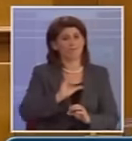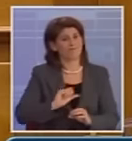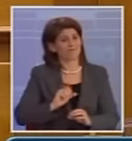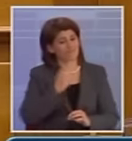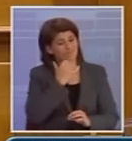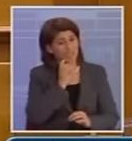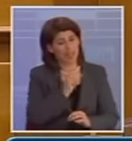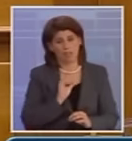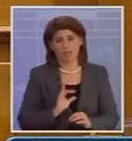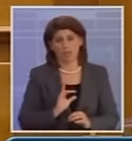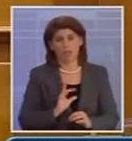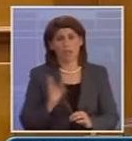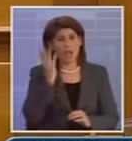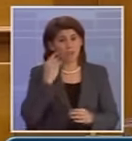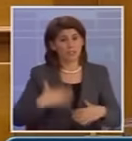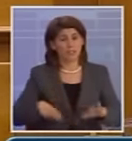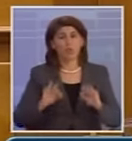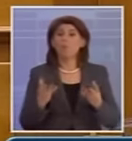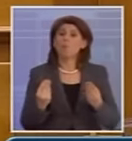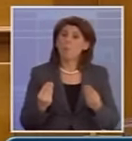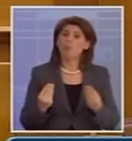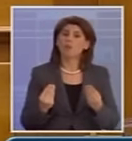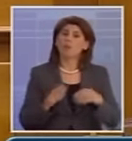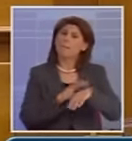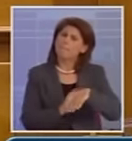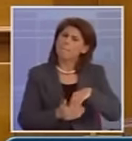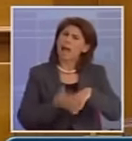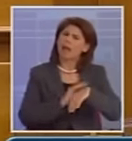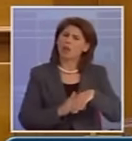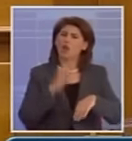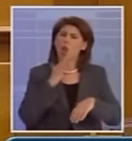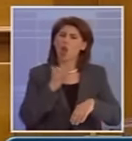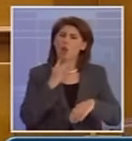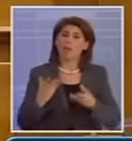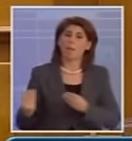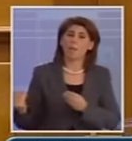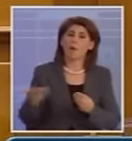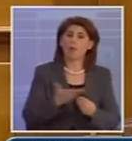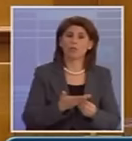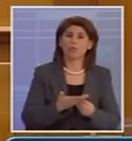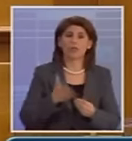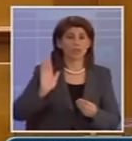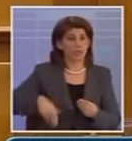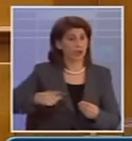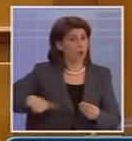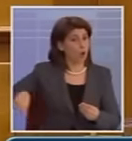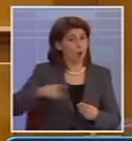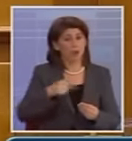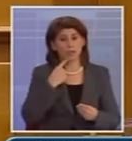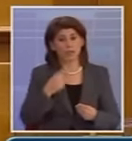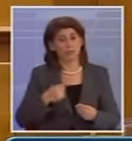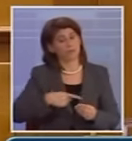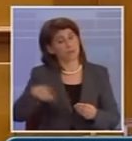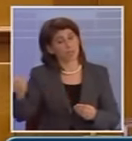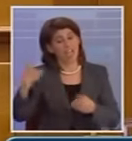έξω. Ακούσαμε στην αρχή πολλούς παρηγορητικούς λόγους από πολλούς. Αλλά τελικά όλοι σας είπαν: πηγαίνετε να τα βρείτε με